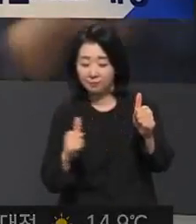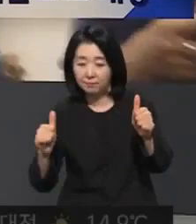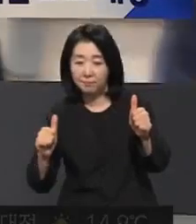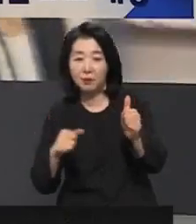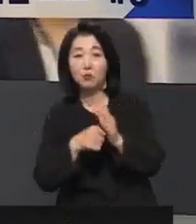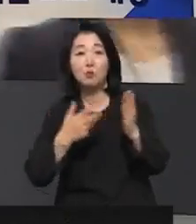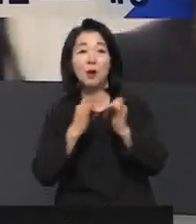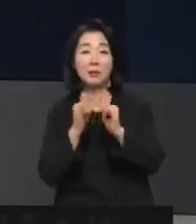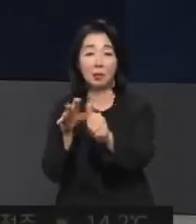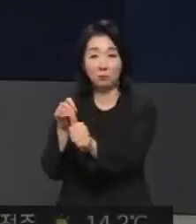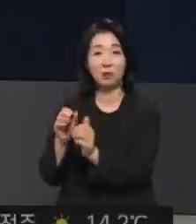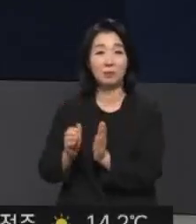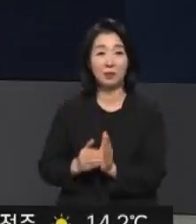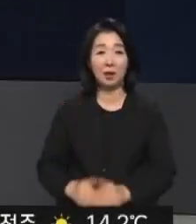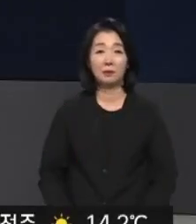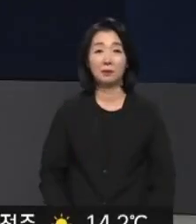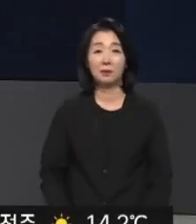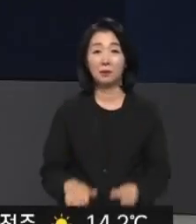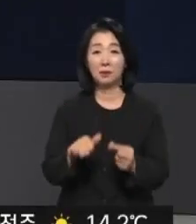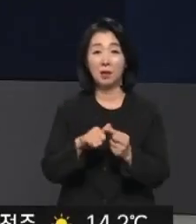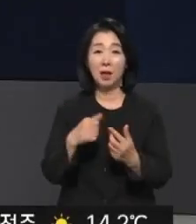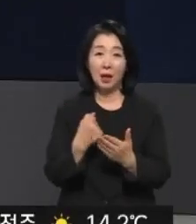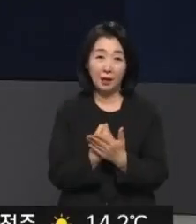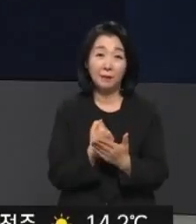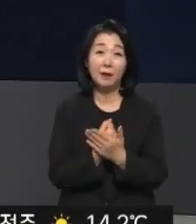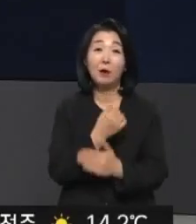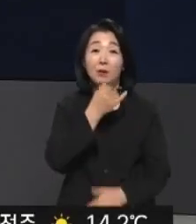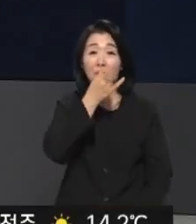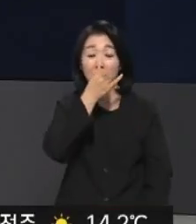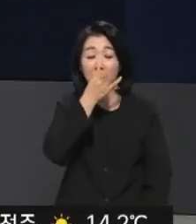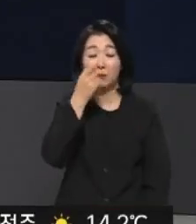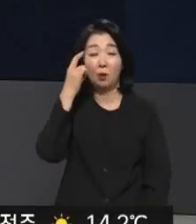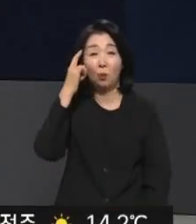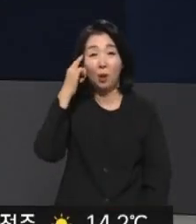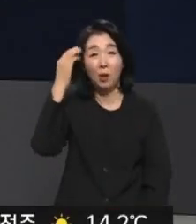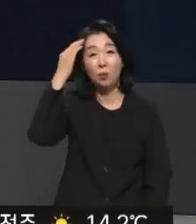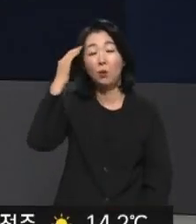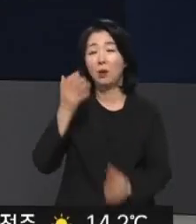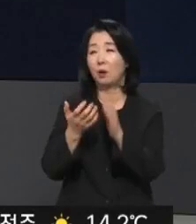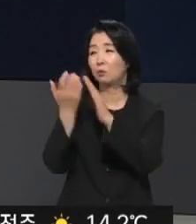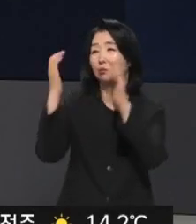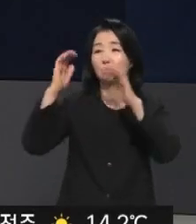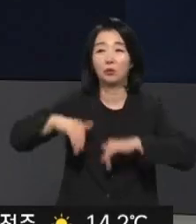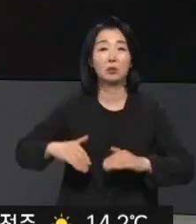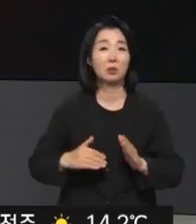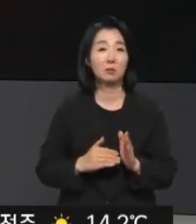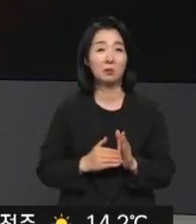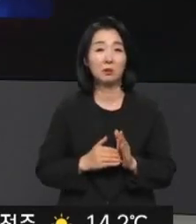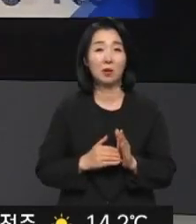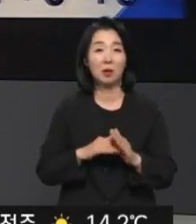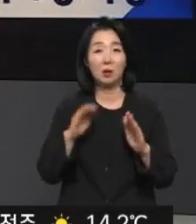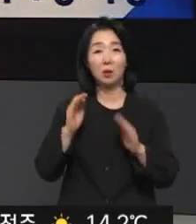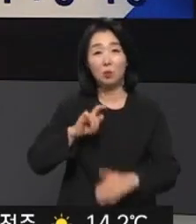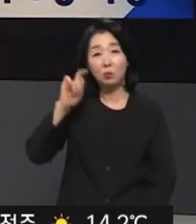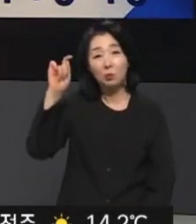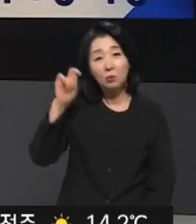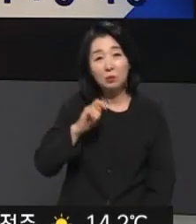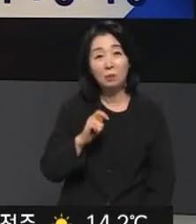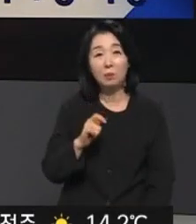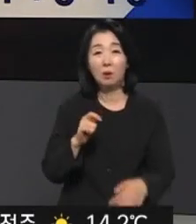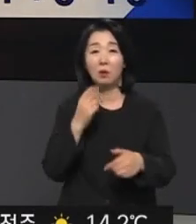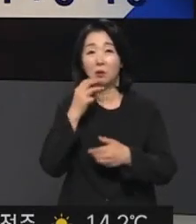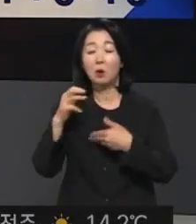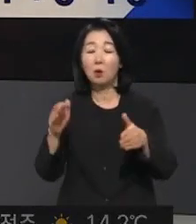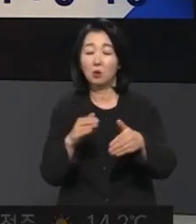했습니다. 네, 마지막 픽은 안타까운 소식입니다. 무너진 코리안 드림인데요. 오늘 새벽 경기도 안산시의 한